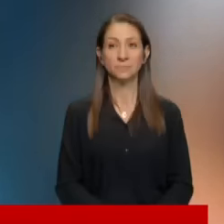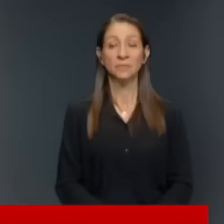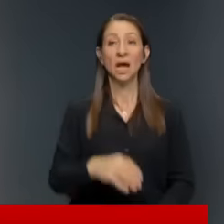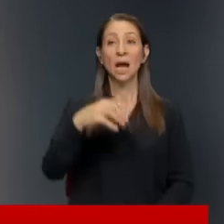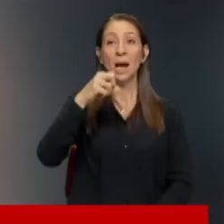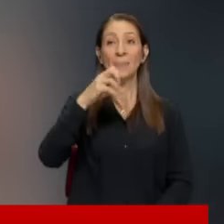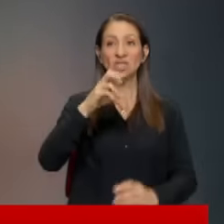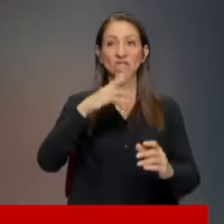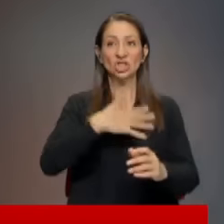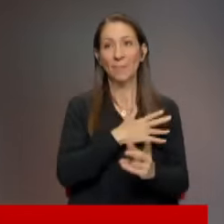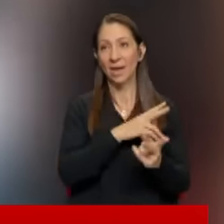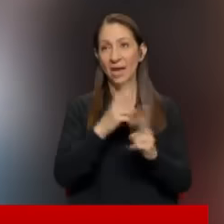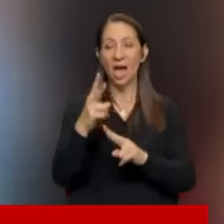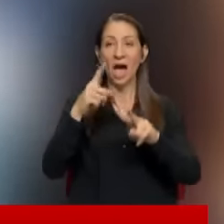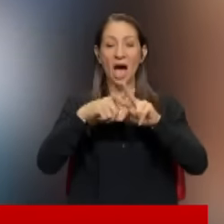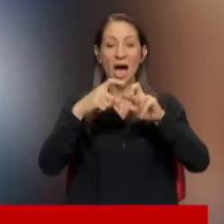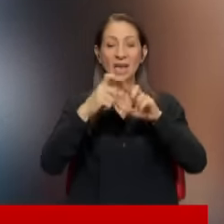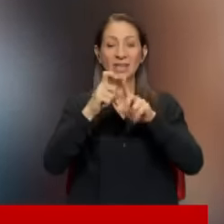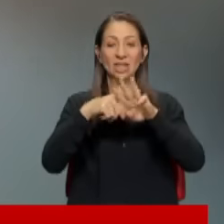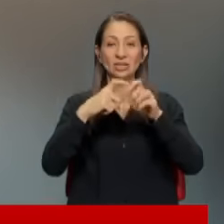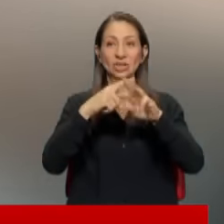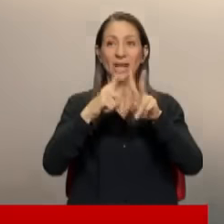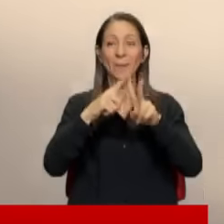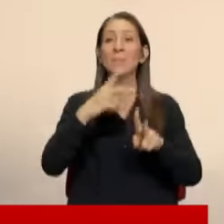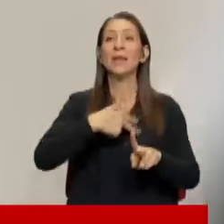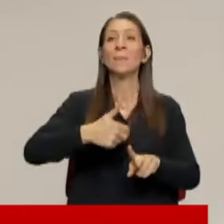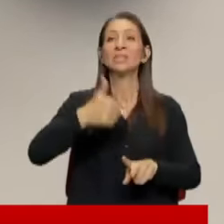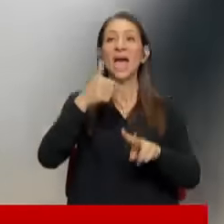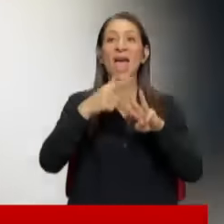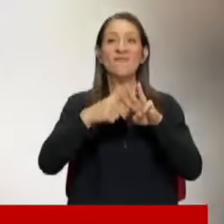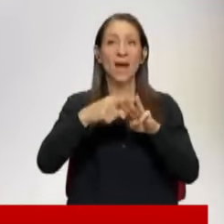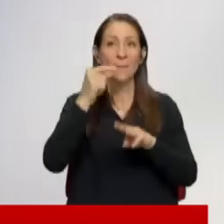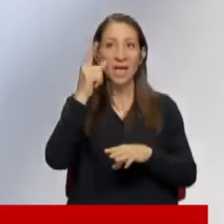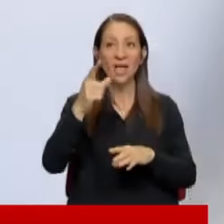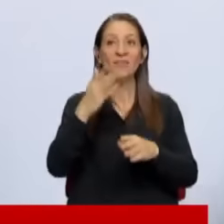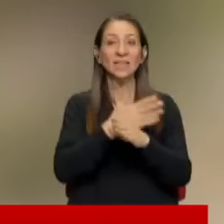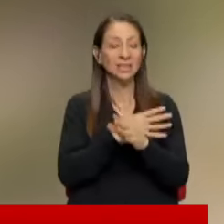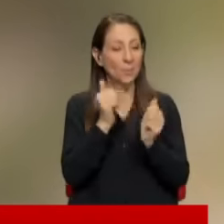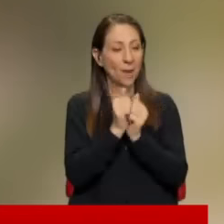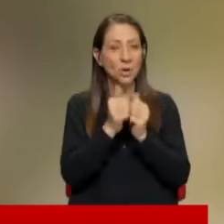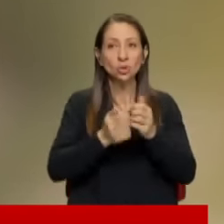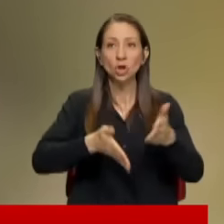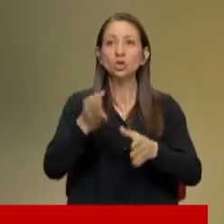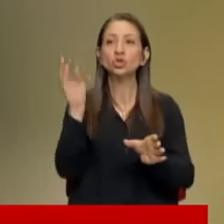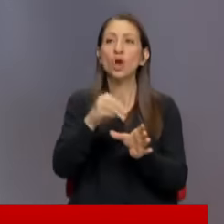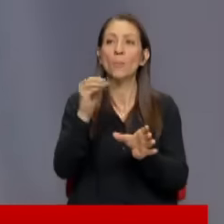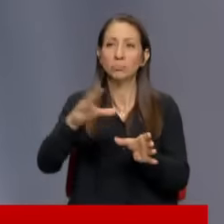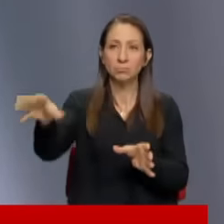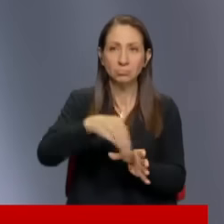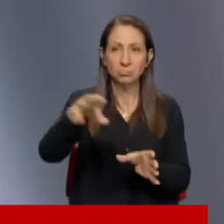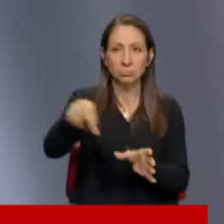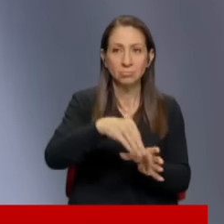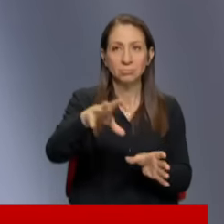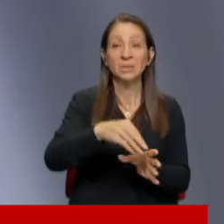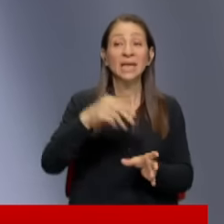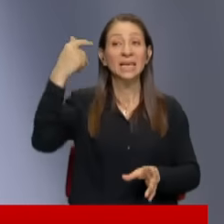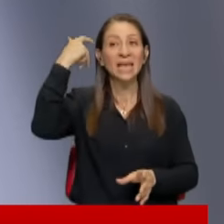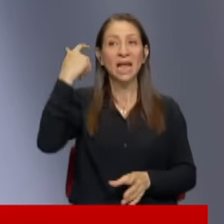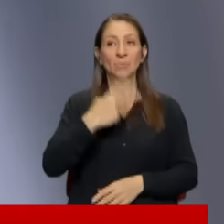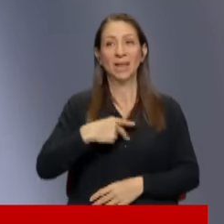AK Parti'den CHP'ye geçen Ardeşen'de ise belediye başkanı Enver Atagün vatandaşla sokaklardan çöp topladı. Kiraz